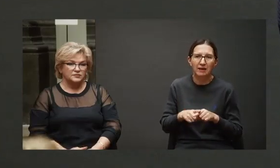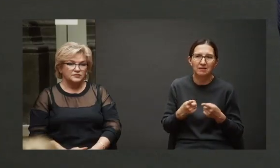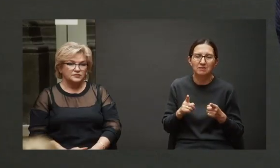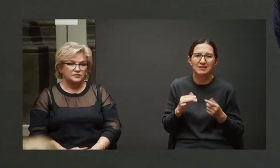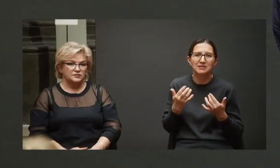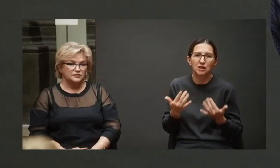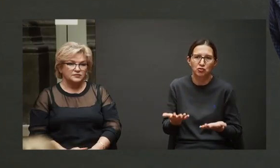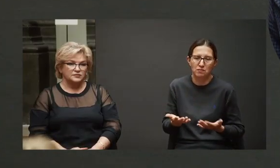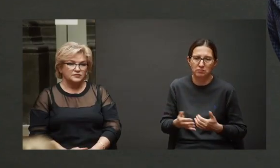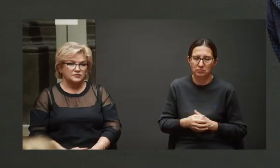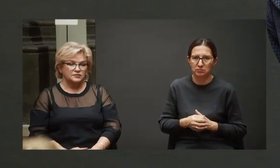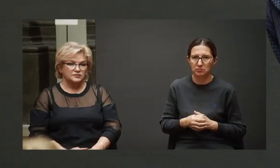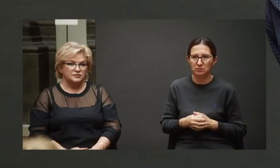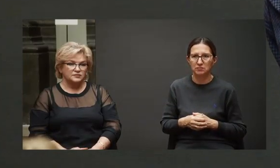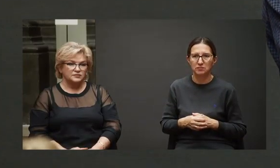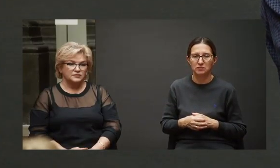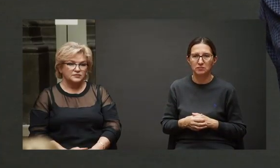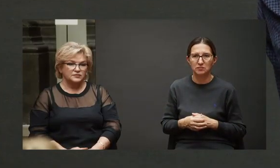зачем главное.